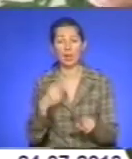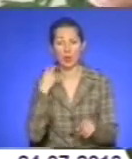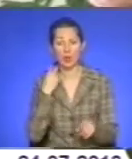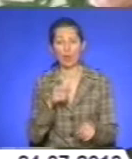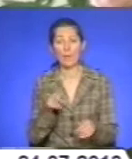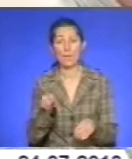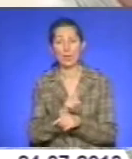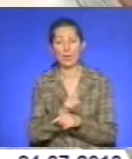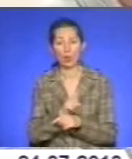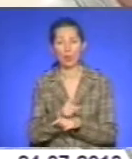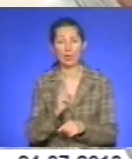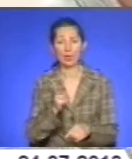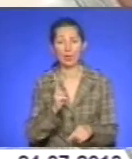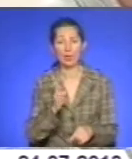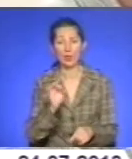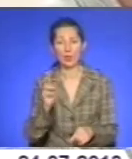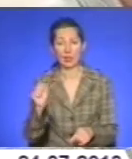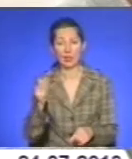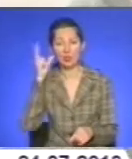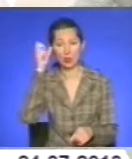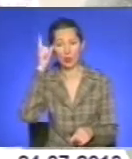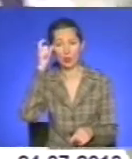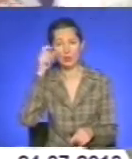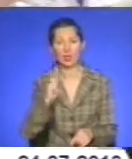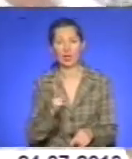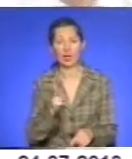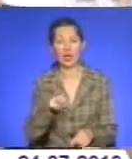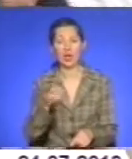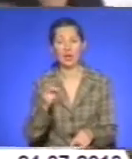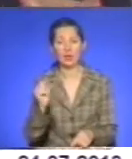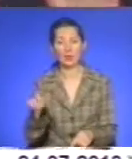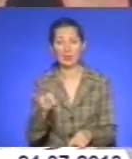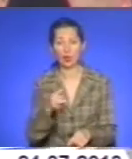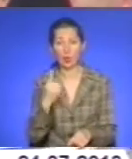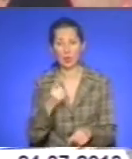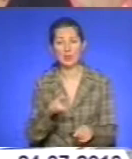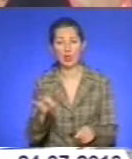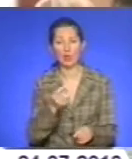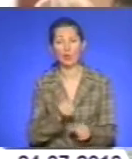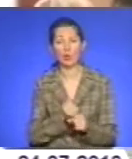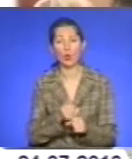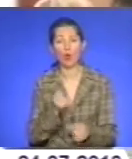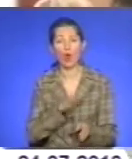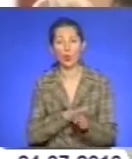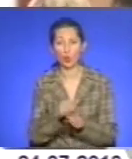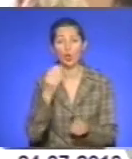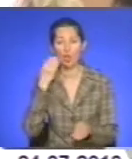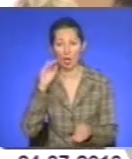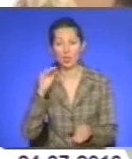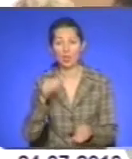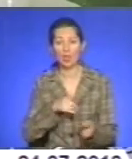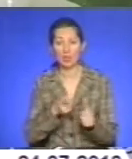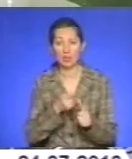Бережанському, Кременецькому, Лановецькому і Чортківському районах. Одним із районів, де роботу виконують найкраще, назвали